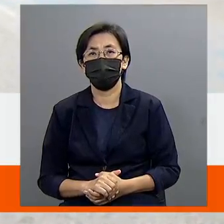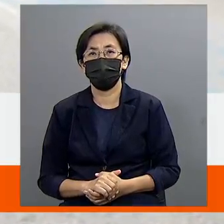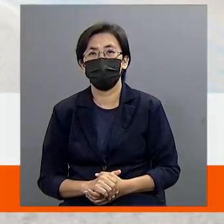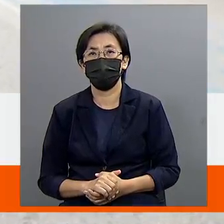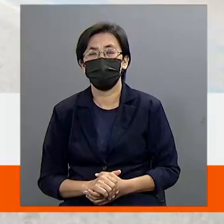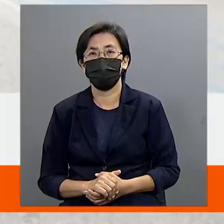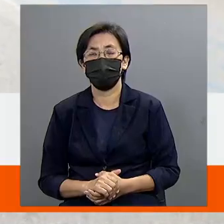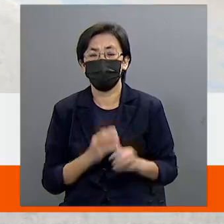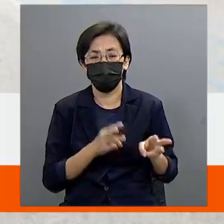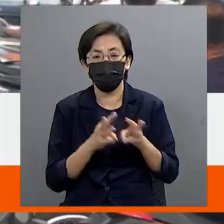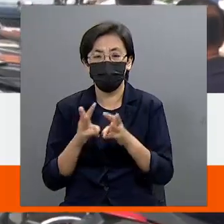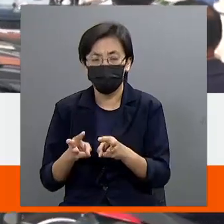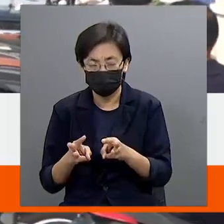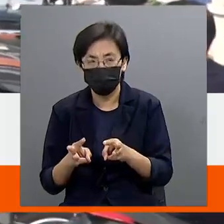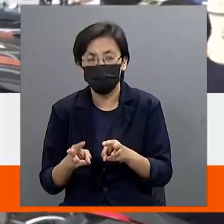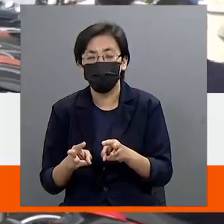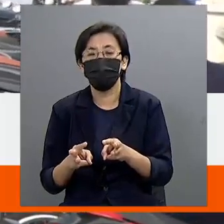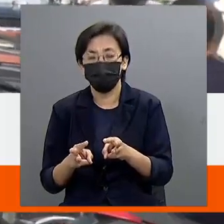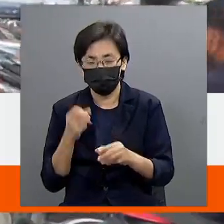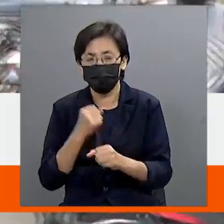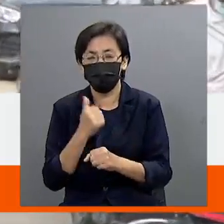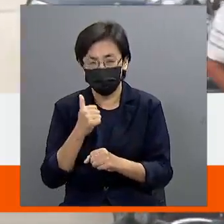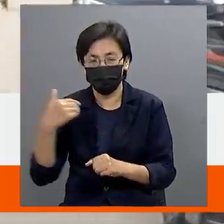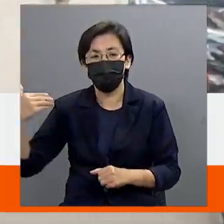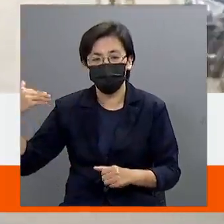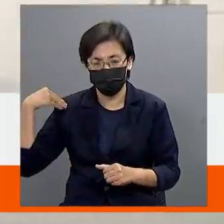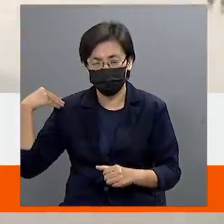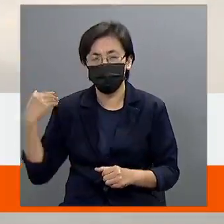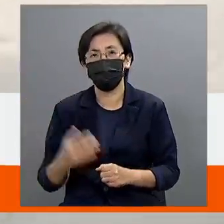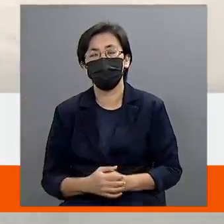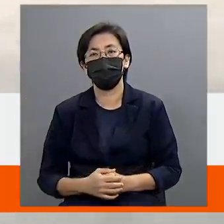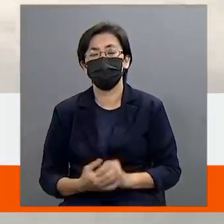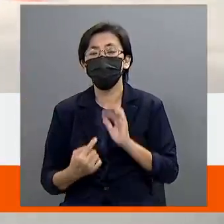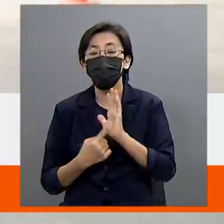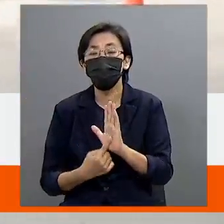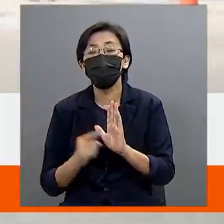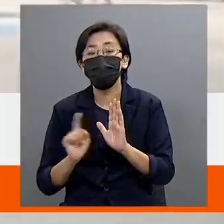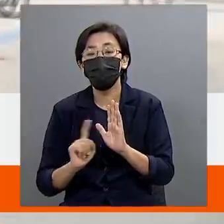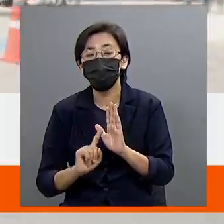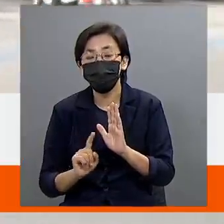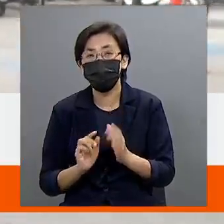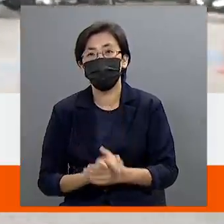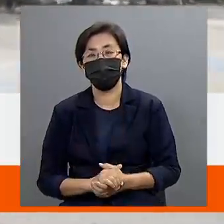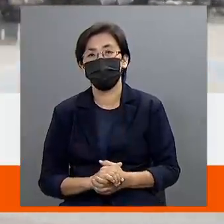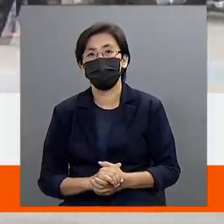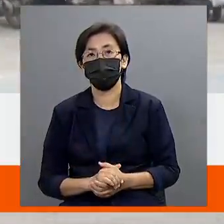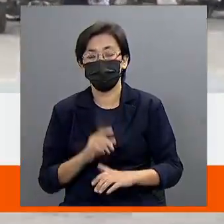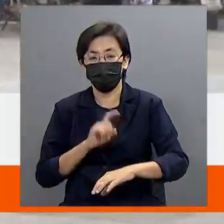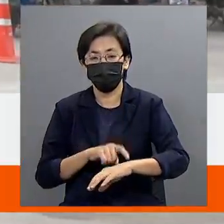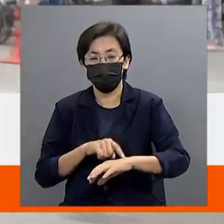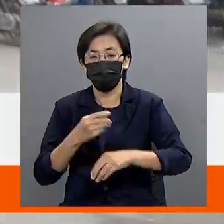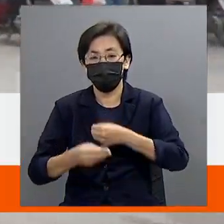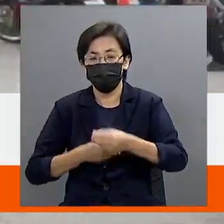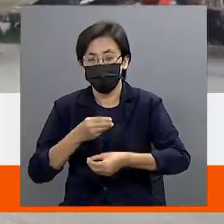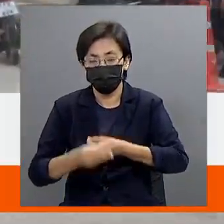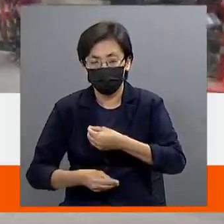การที่ละเอียดอ่อนที่จะทำได้นะครับทั้งเรื่องของการกำหนดช่วงเวลานะครับที่จะค่อยๆผ่องถ่